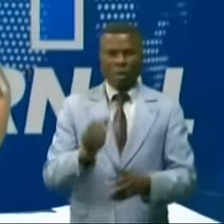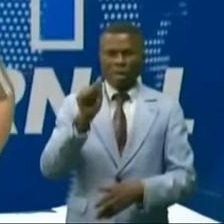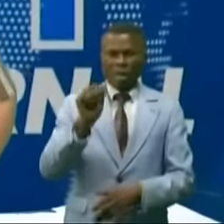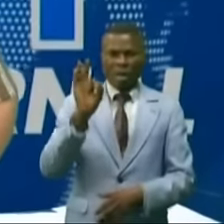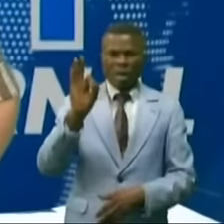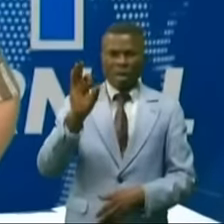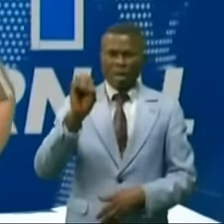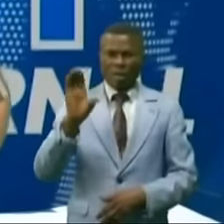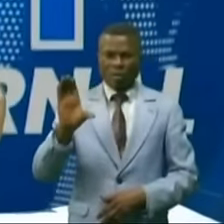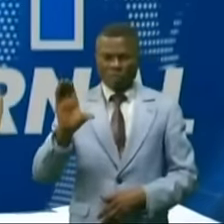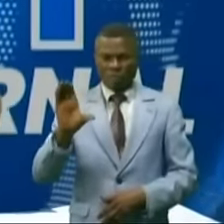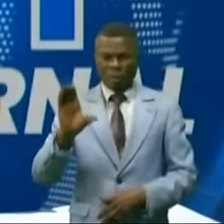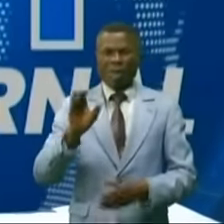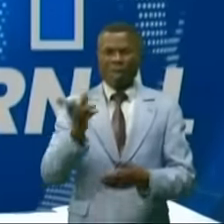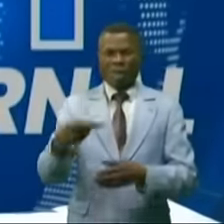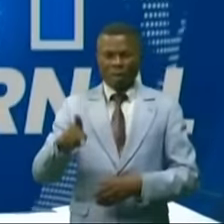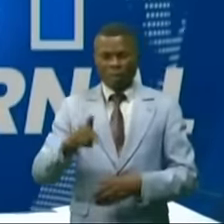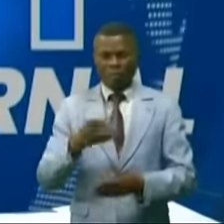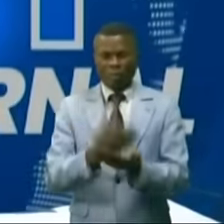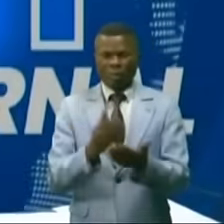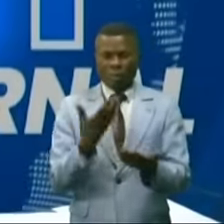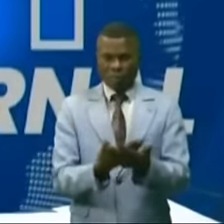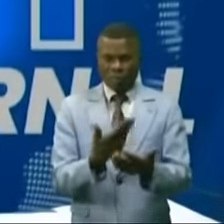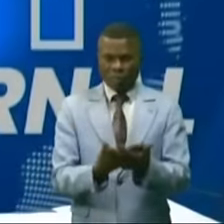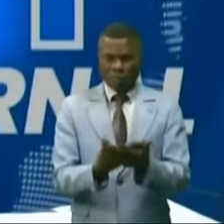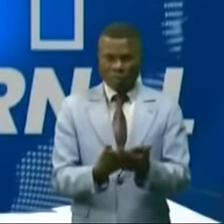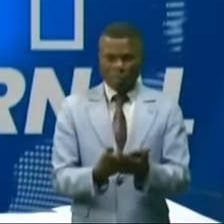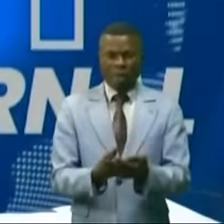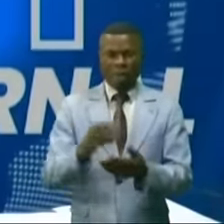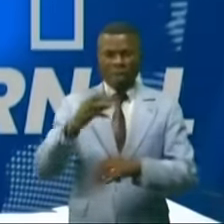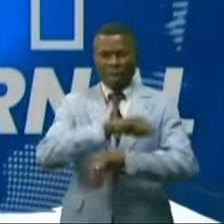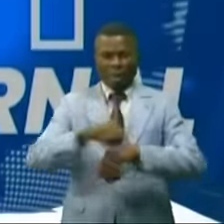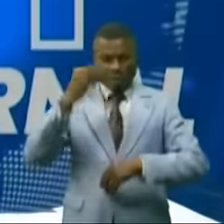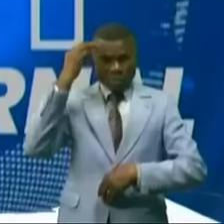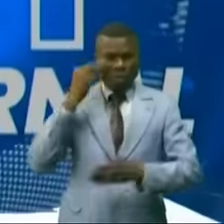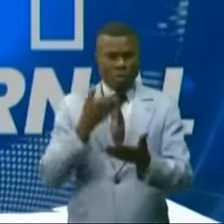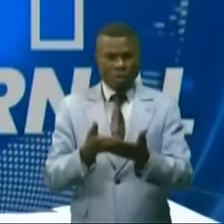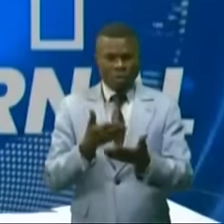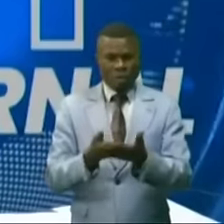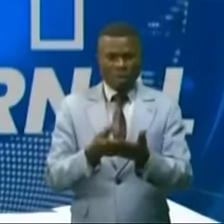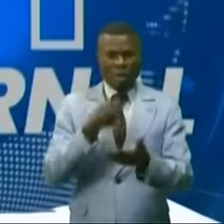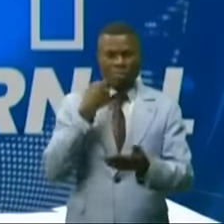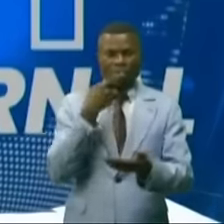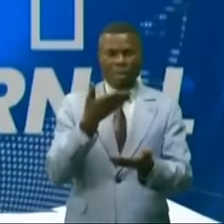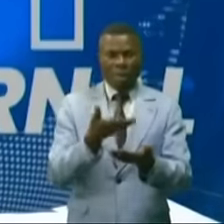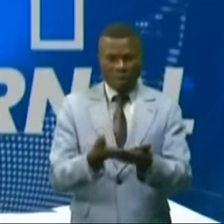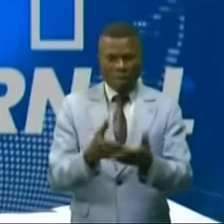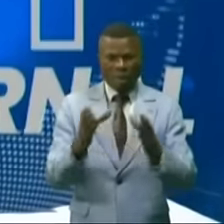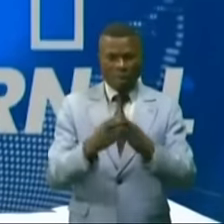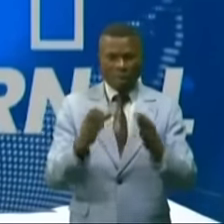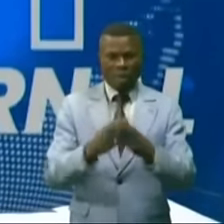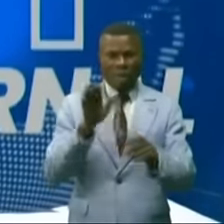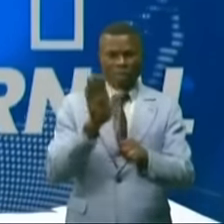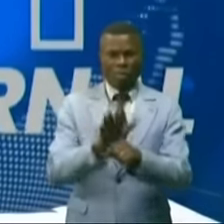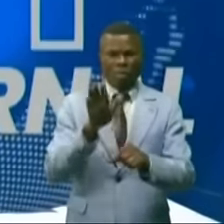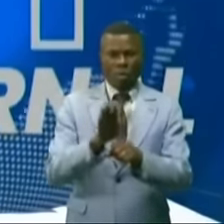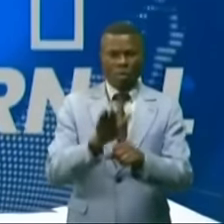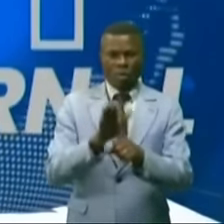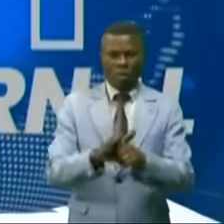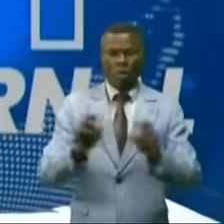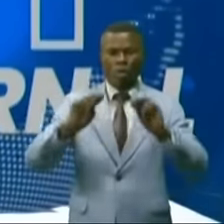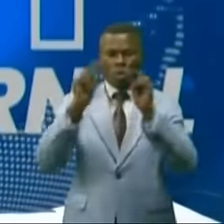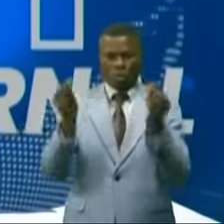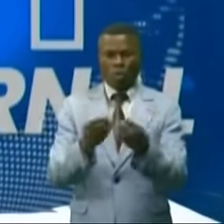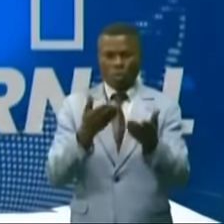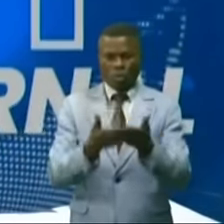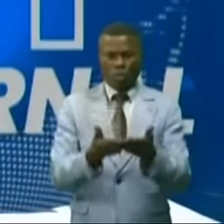Les problèmes en province, les urgences à traiter avec les ministères concernés ont été analysés avec différents délégués. C'est